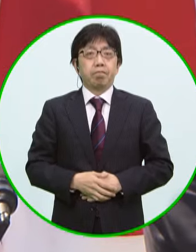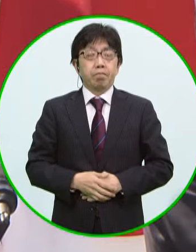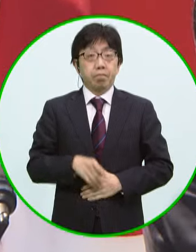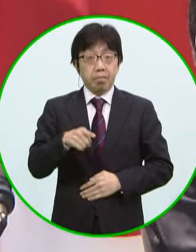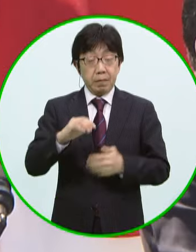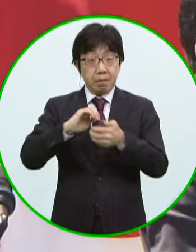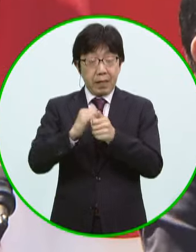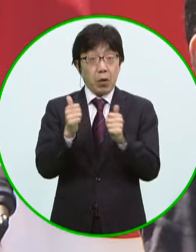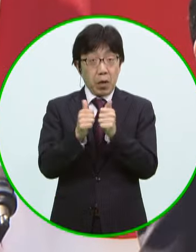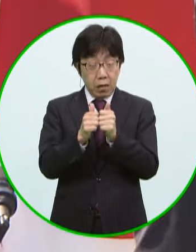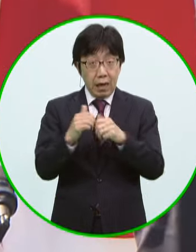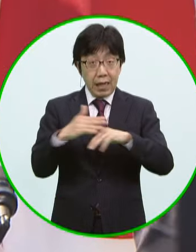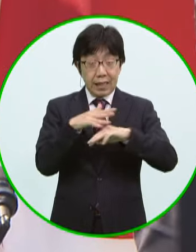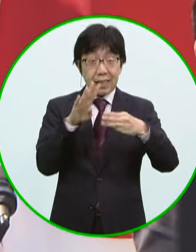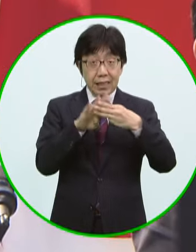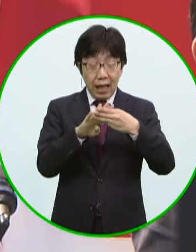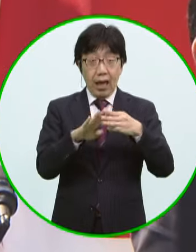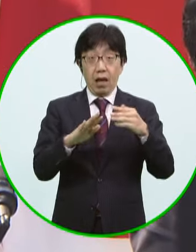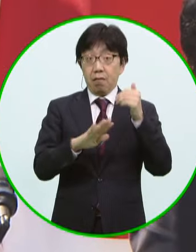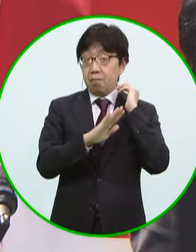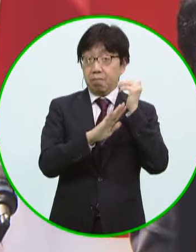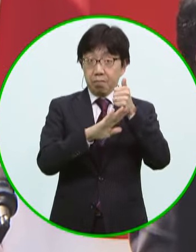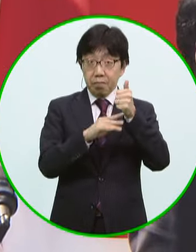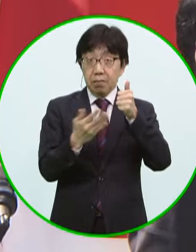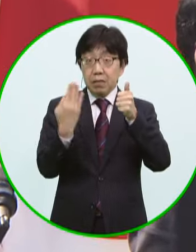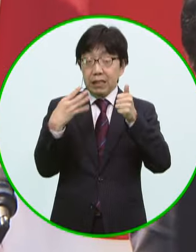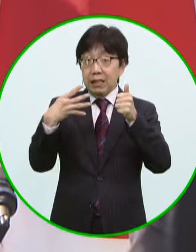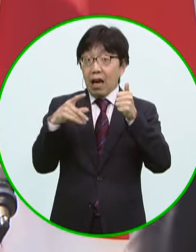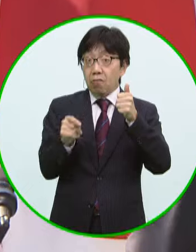定期協議は岸田総理大臣が4月にア